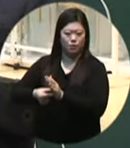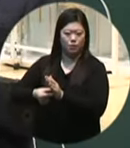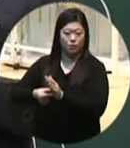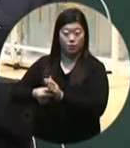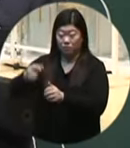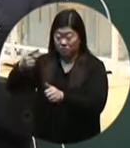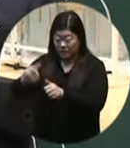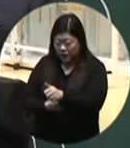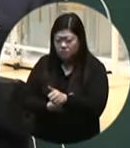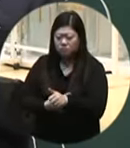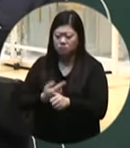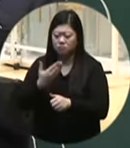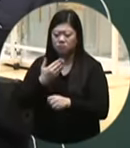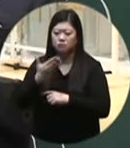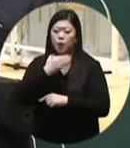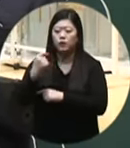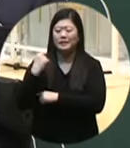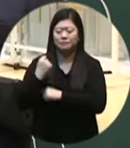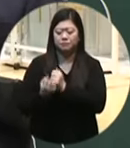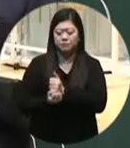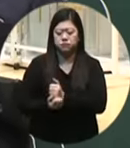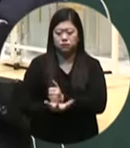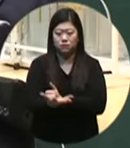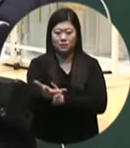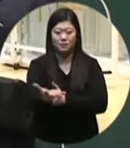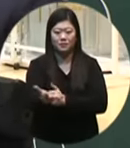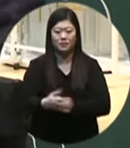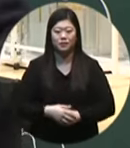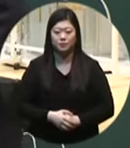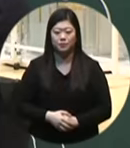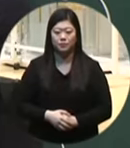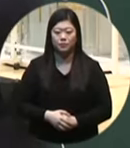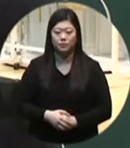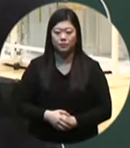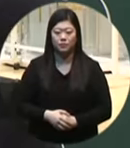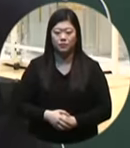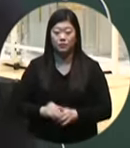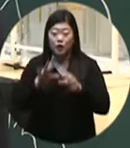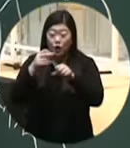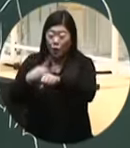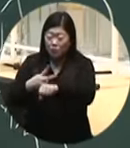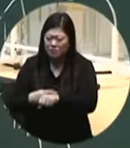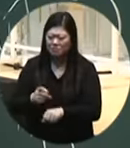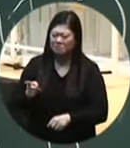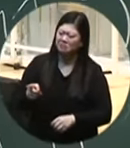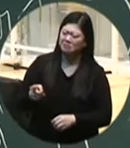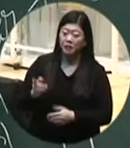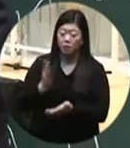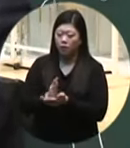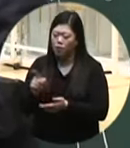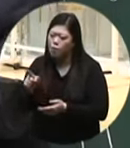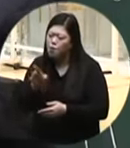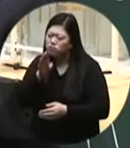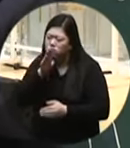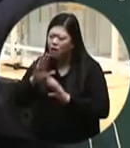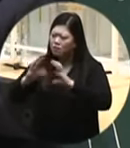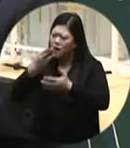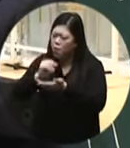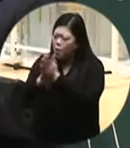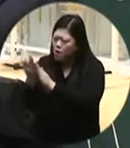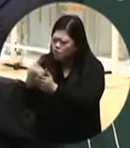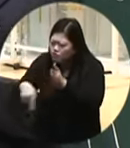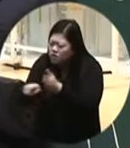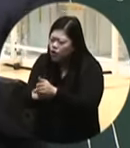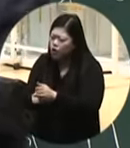역사를 나요. If people see that in you, works will arise. 야, 우리 선교사님은 완전히 그냥 세계 복음화. Oh, our missionary is